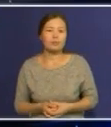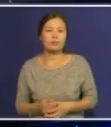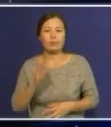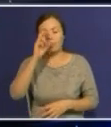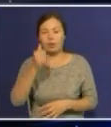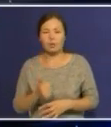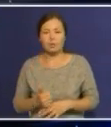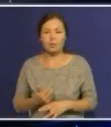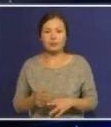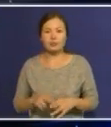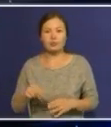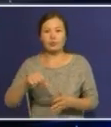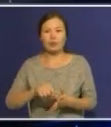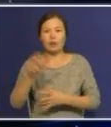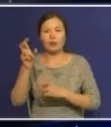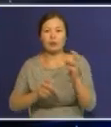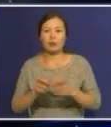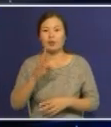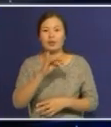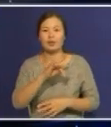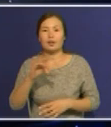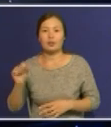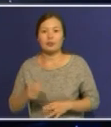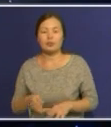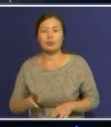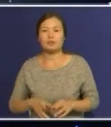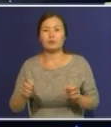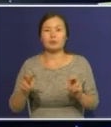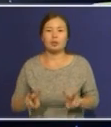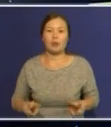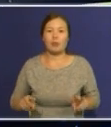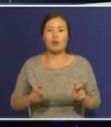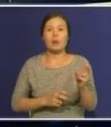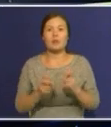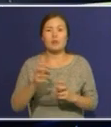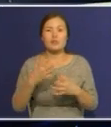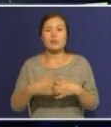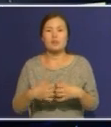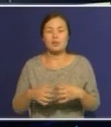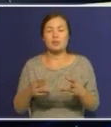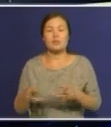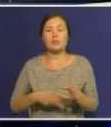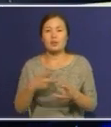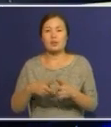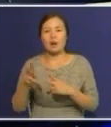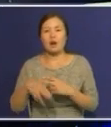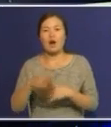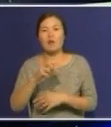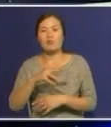Глава государства посетил завод имени Кирова. Предприятие специализируется на производстве средств железнодорожной